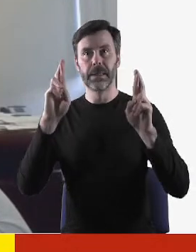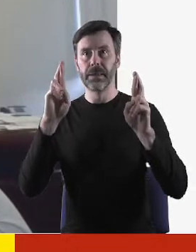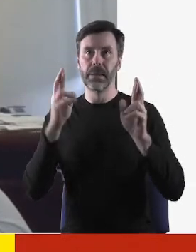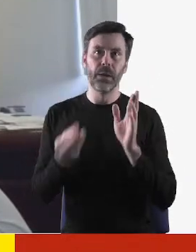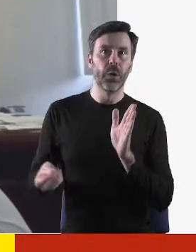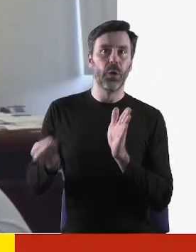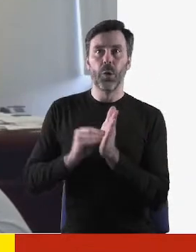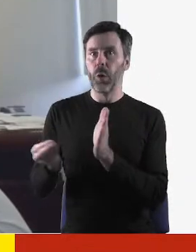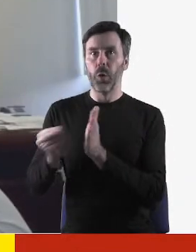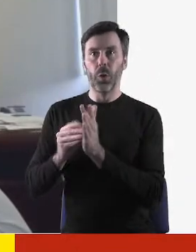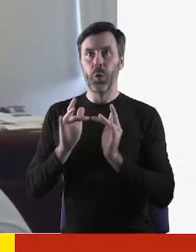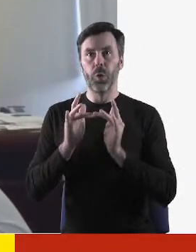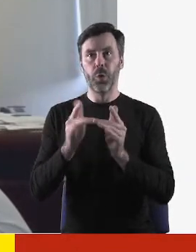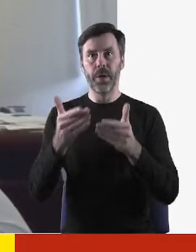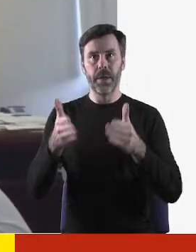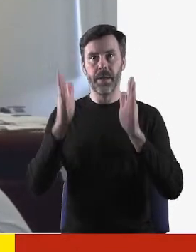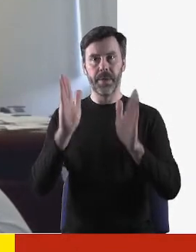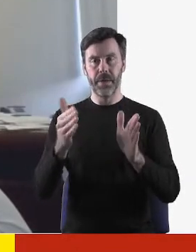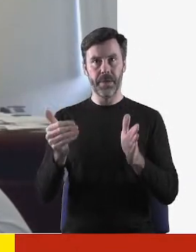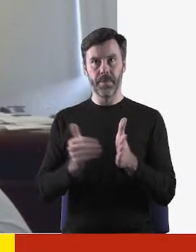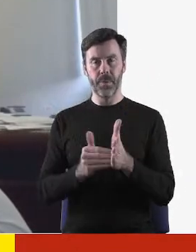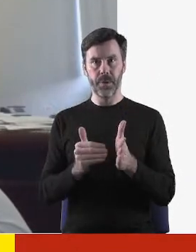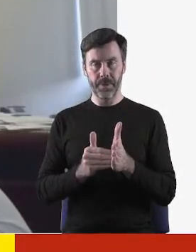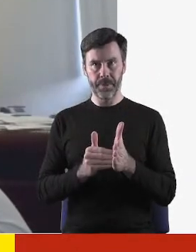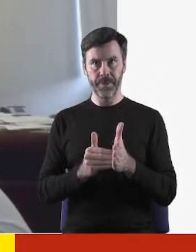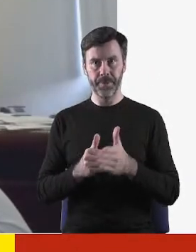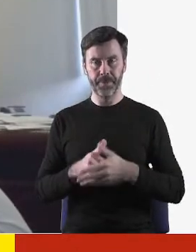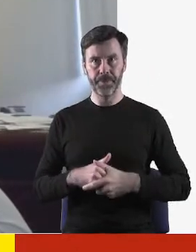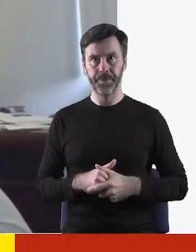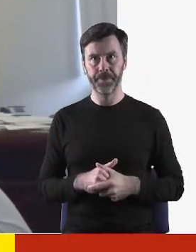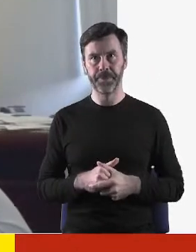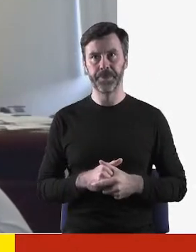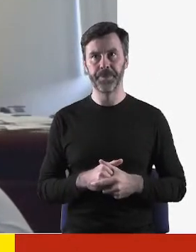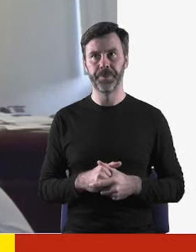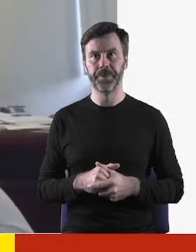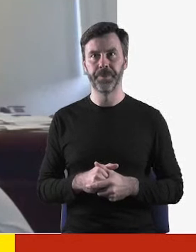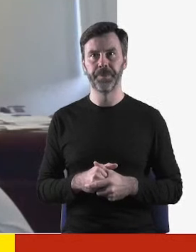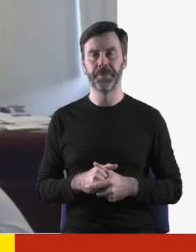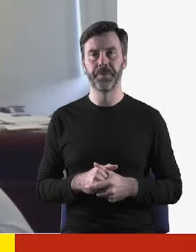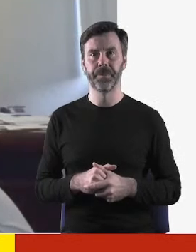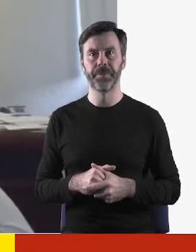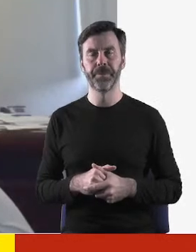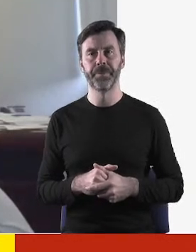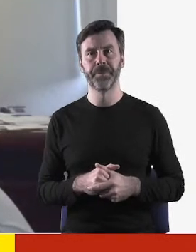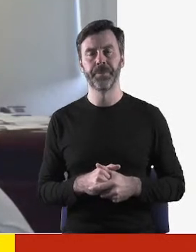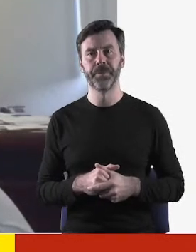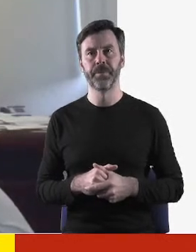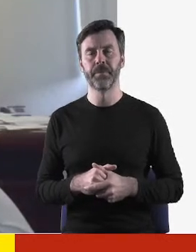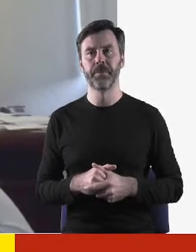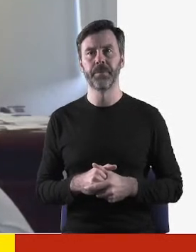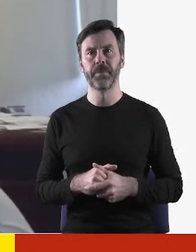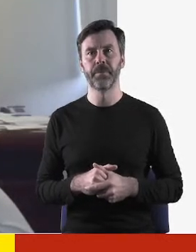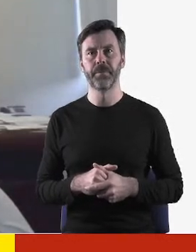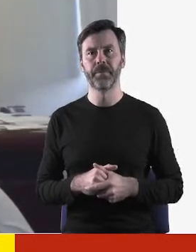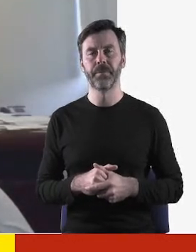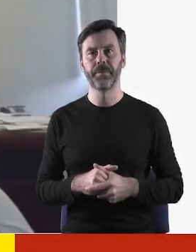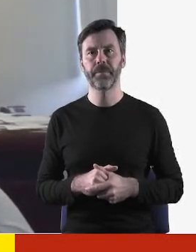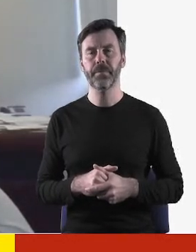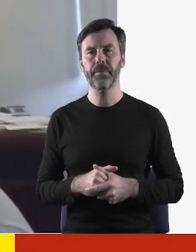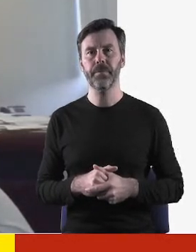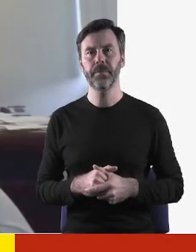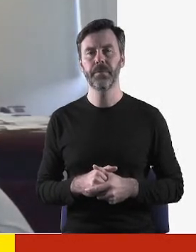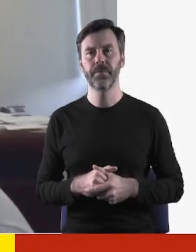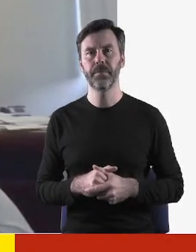nie dojdzie. Jesteśmy w województwie w znacznym stopniu